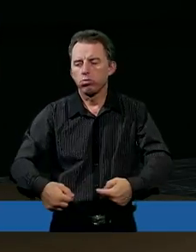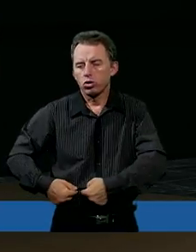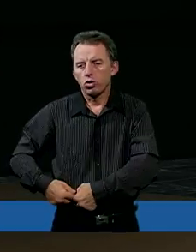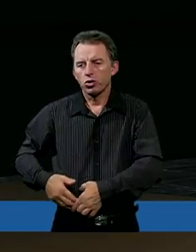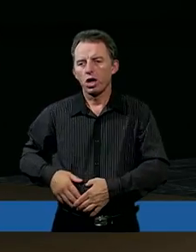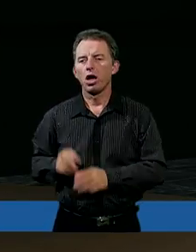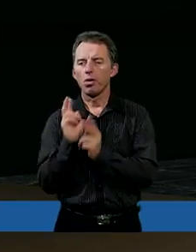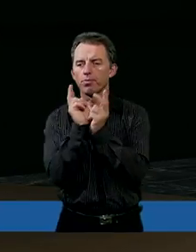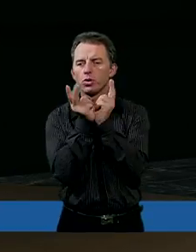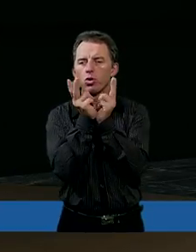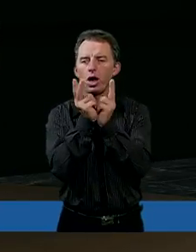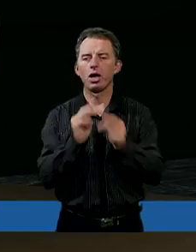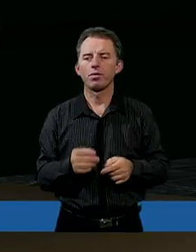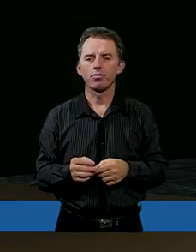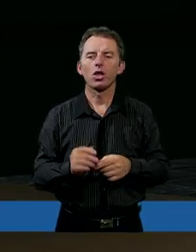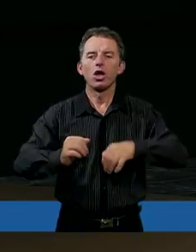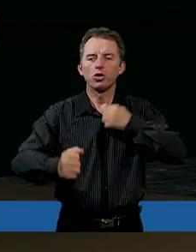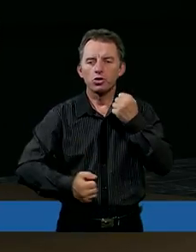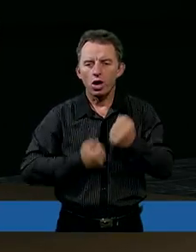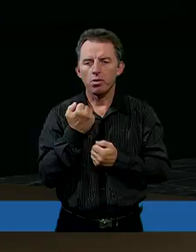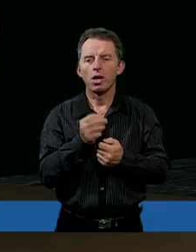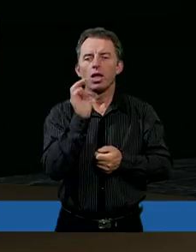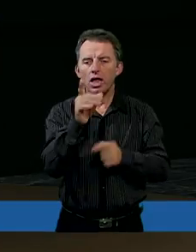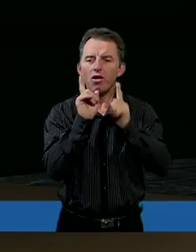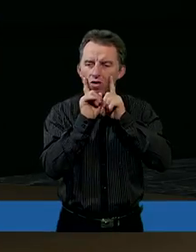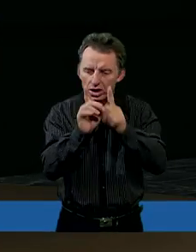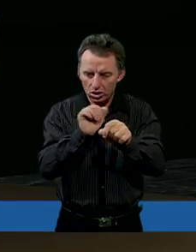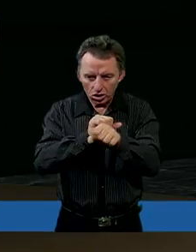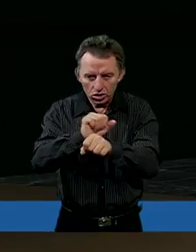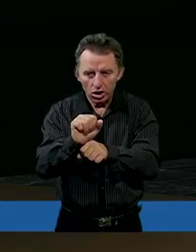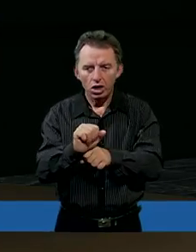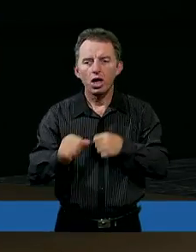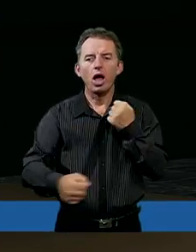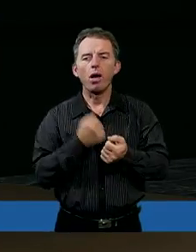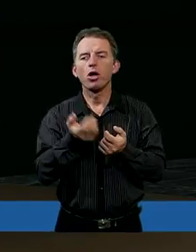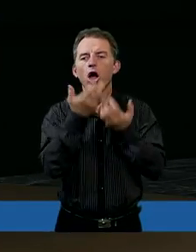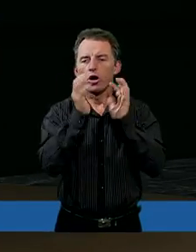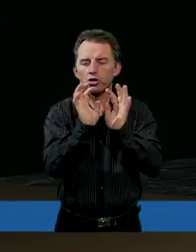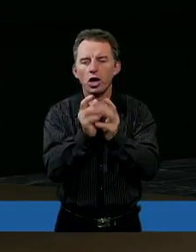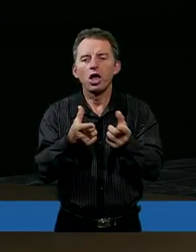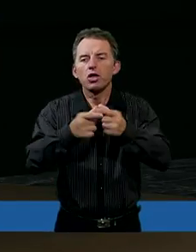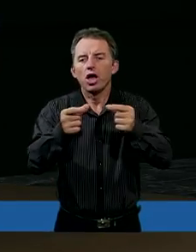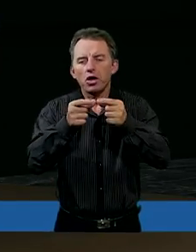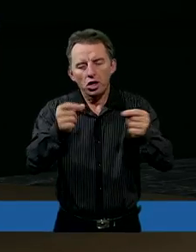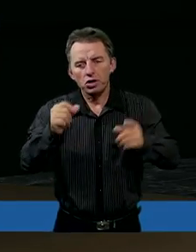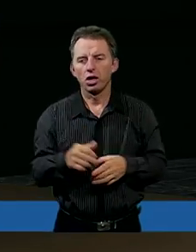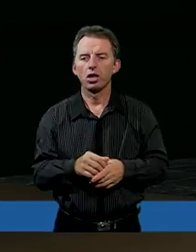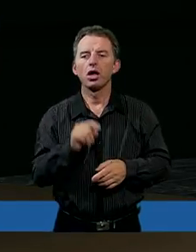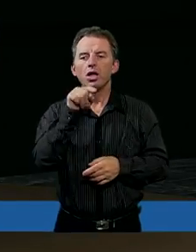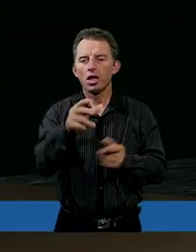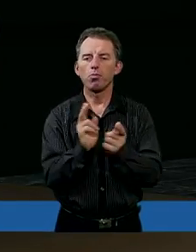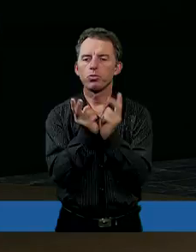brzuszka piórka, żeby, bo tak faktycznie jest, żeby lepiej grzać te jajeczka, i